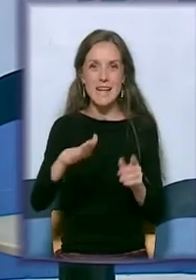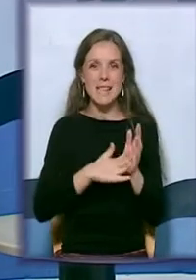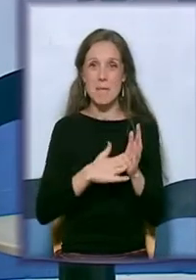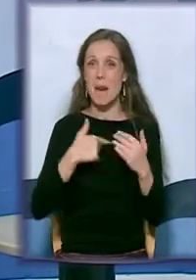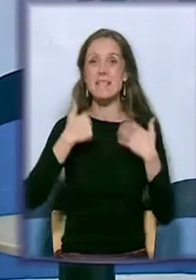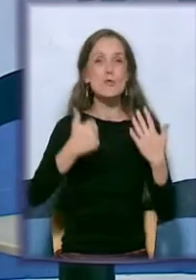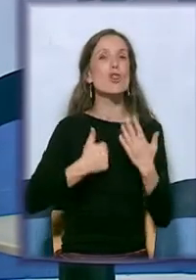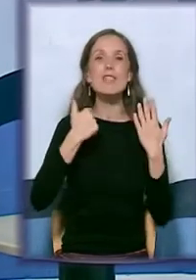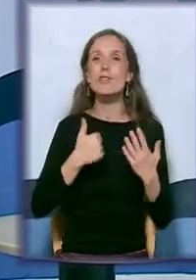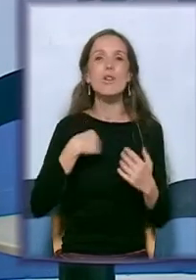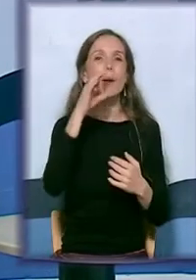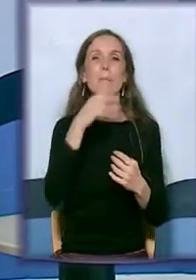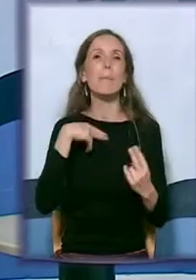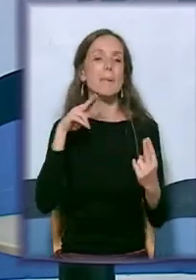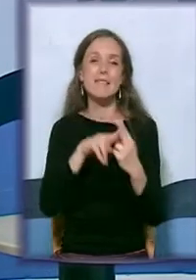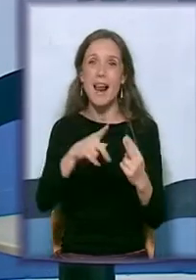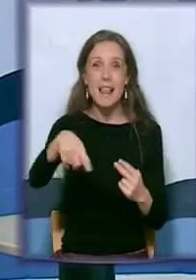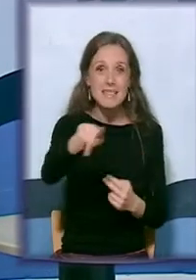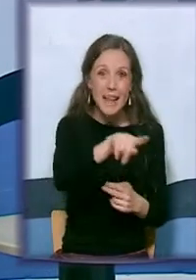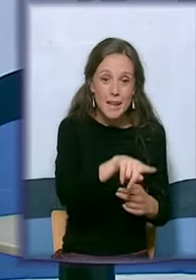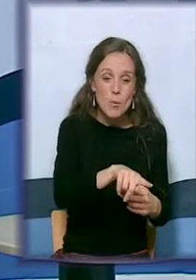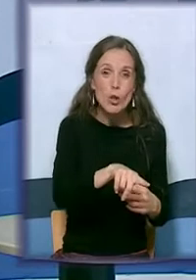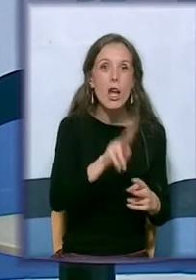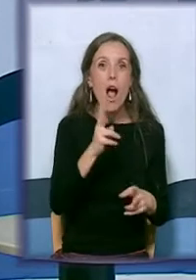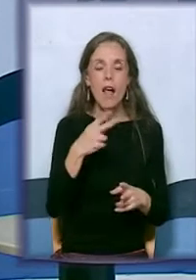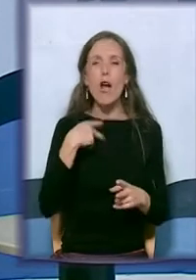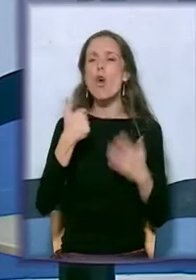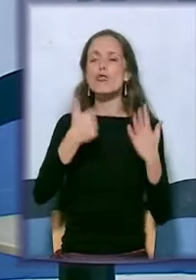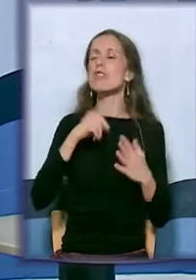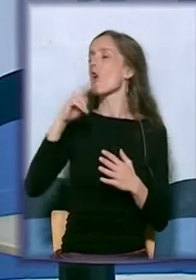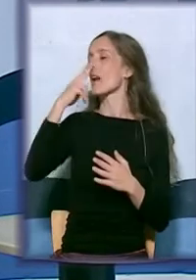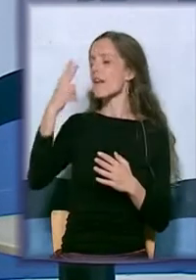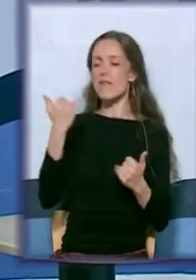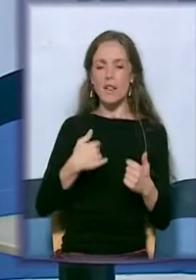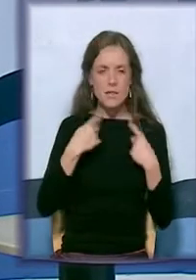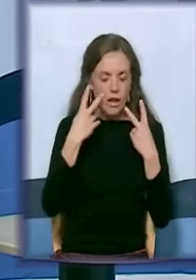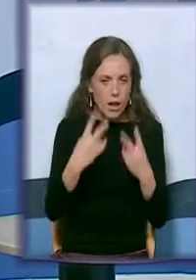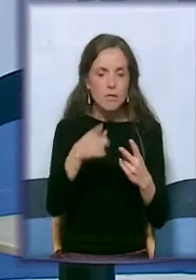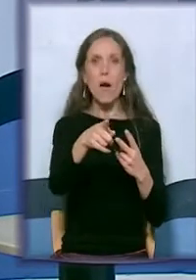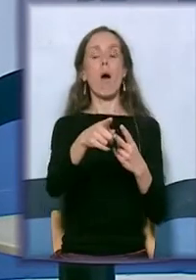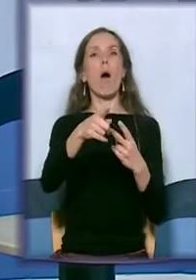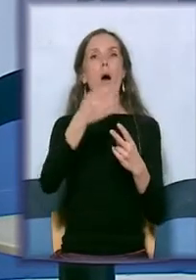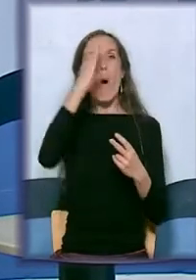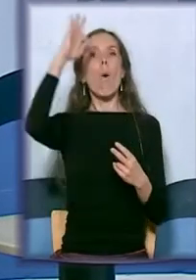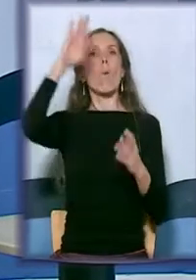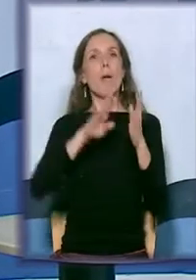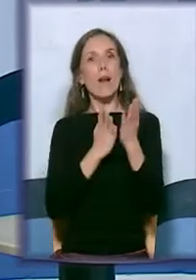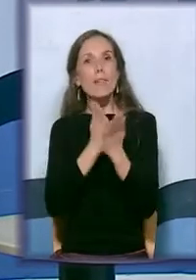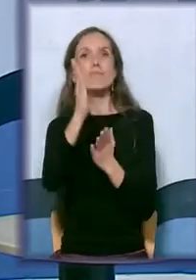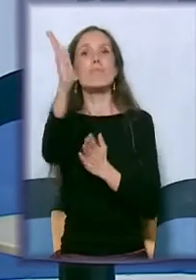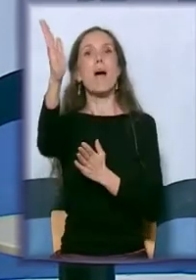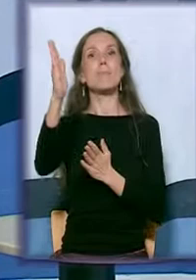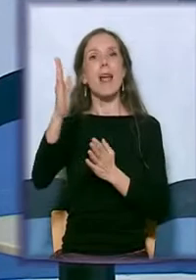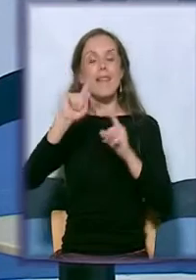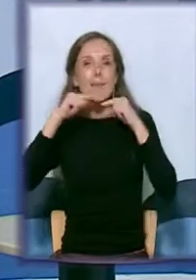nisam srela sa nekima od njih, ali kako su unapredili svoj život, koliko su naučili, koliko je tu pesme, osmeha i svega. Biće tu